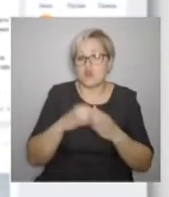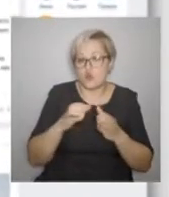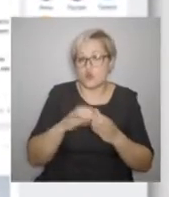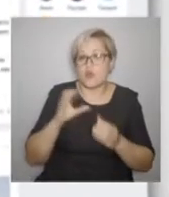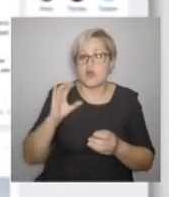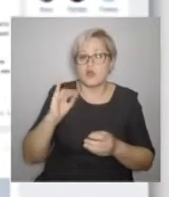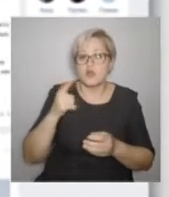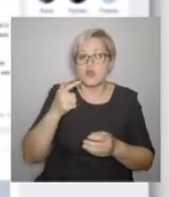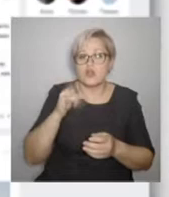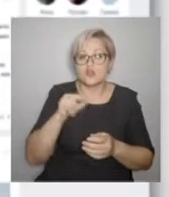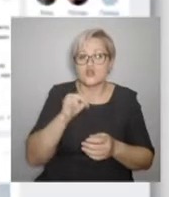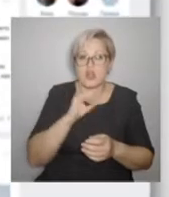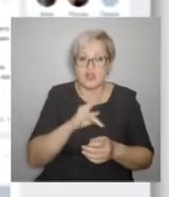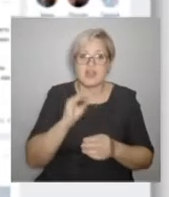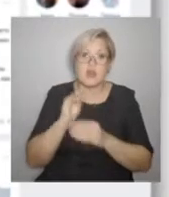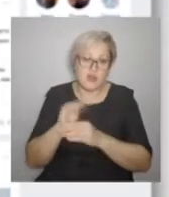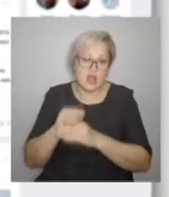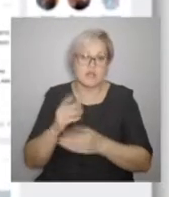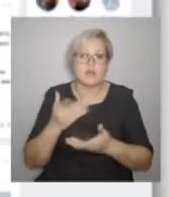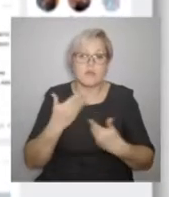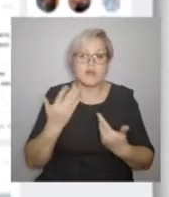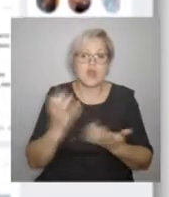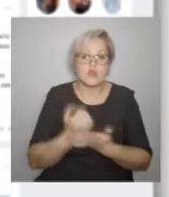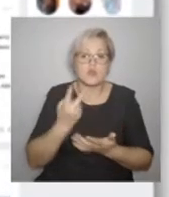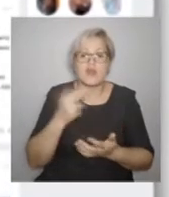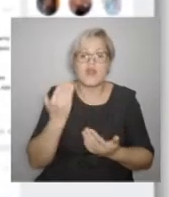гражданин». Добавляйтесь, и мы найдем для вас